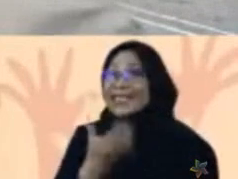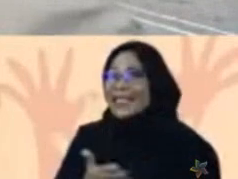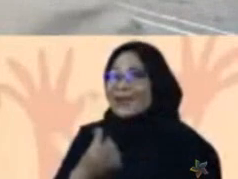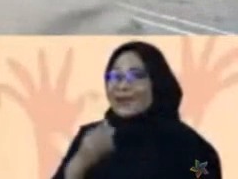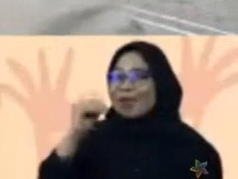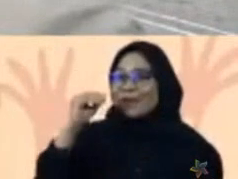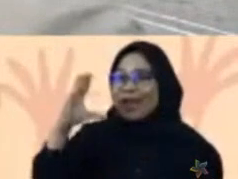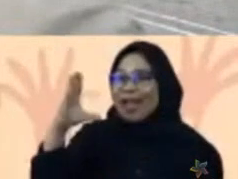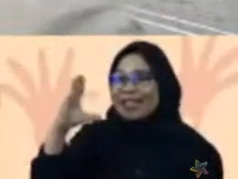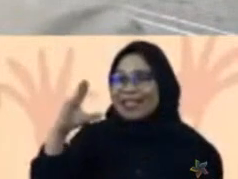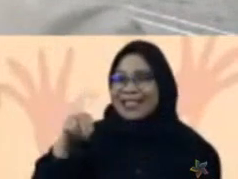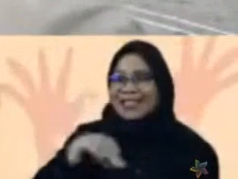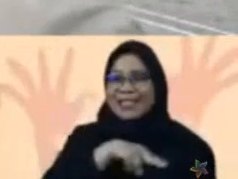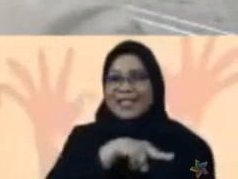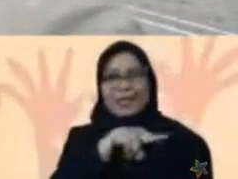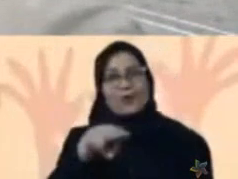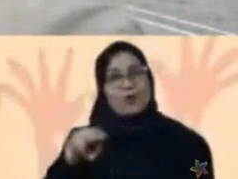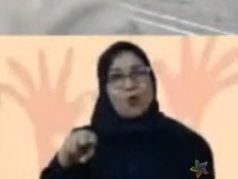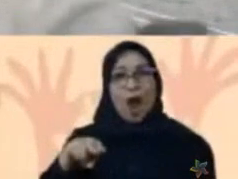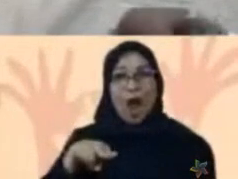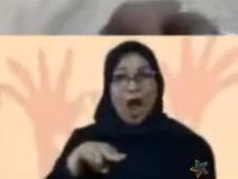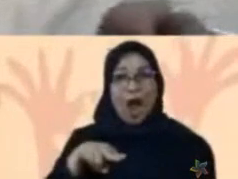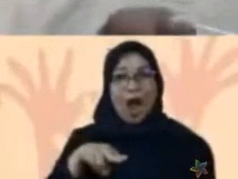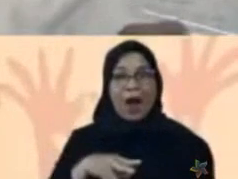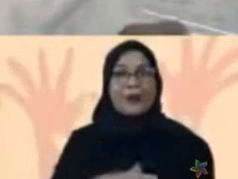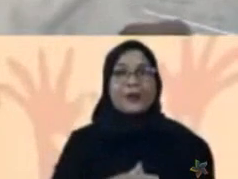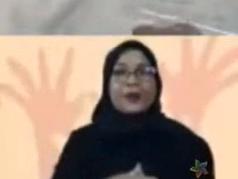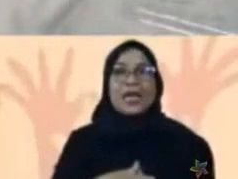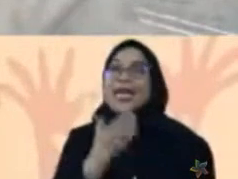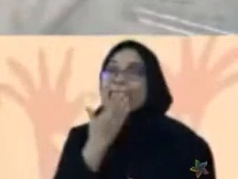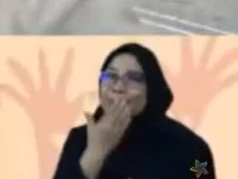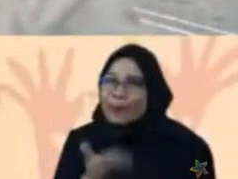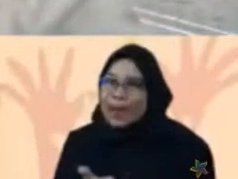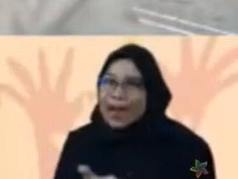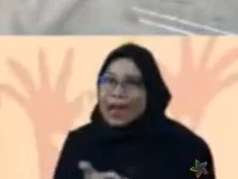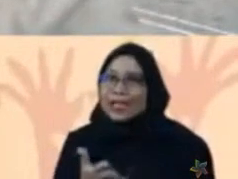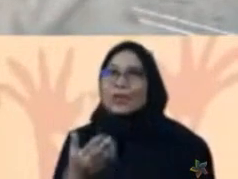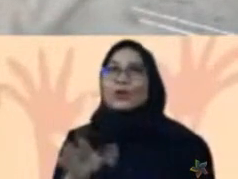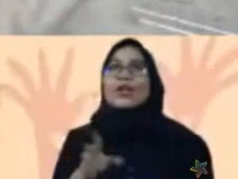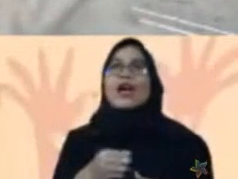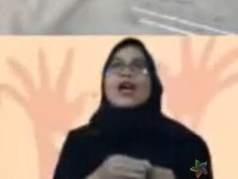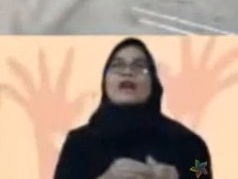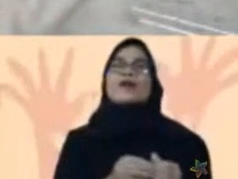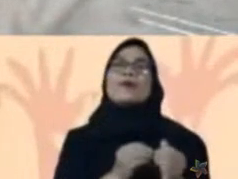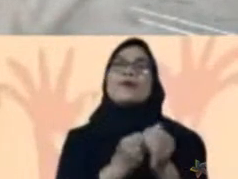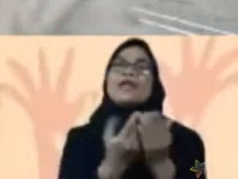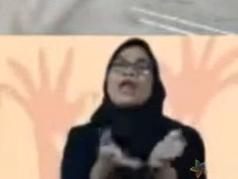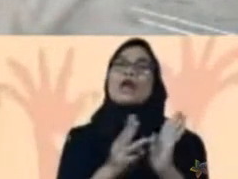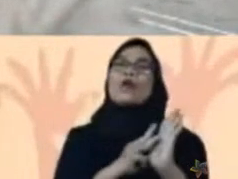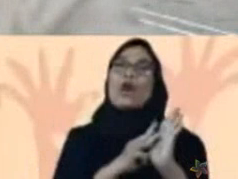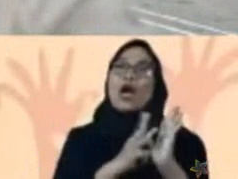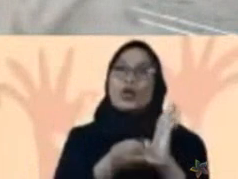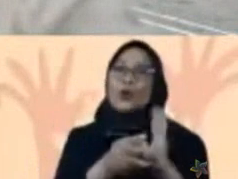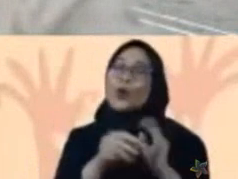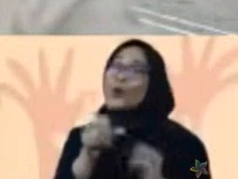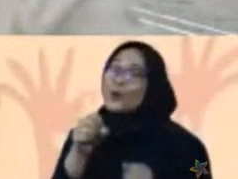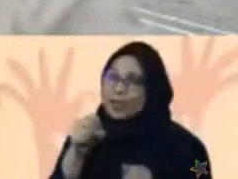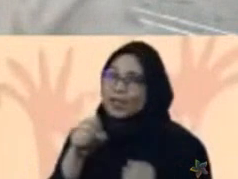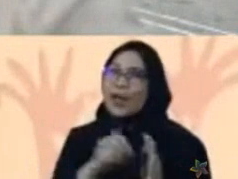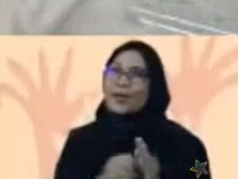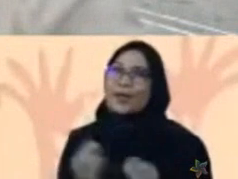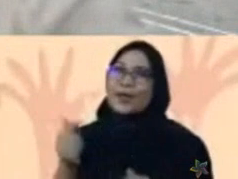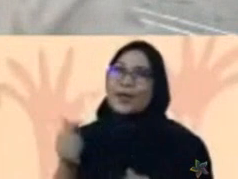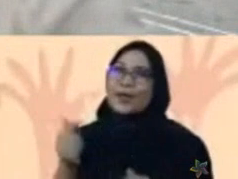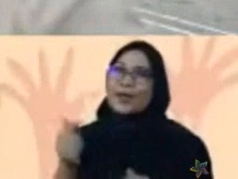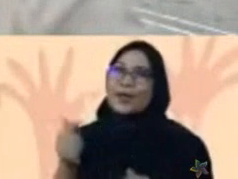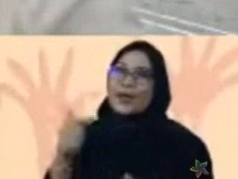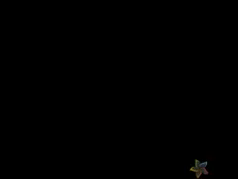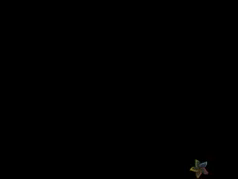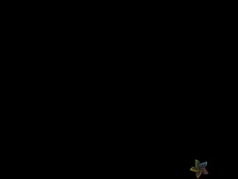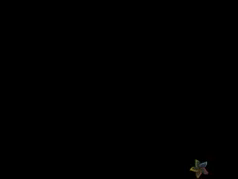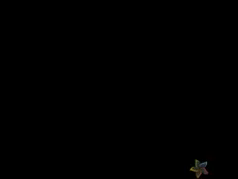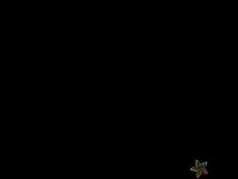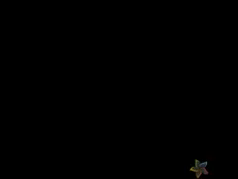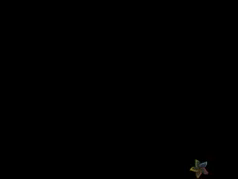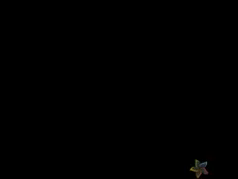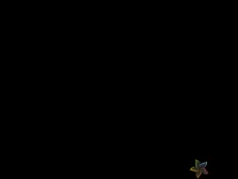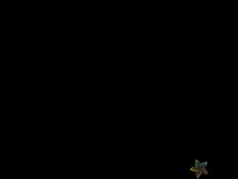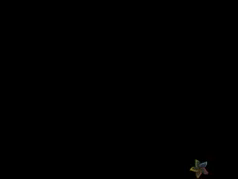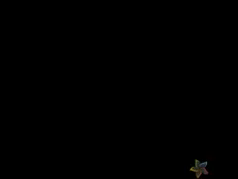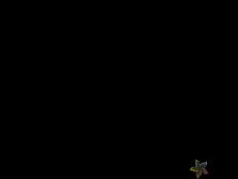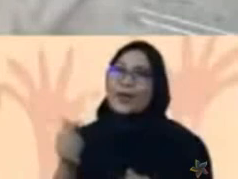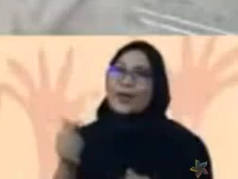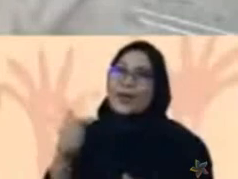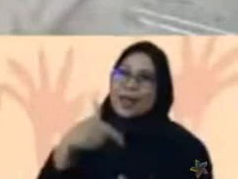Ibu. Terima kasih ya atas waktunya untuk bisa berbagi bersama kita, bersama-sama menyelenggarakan